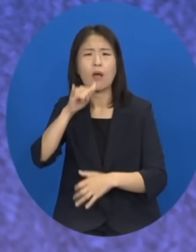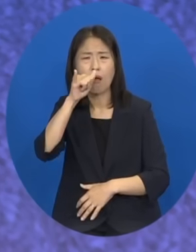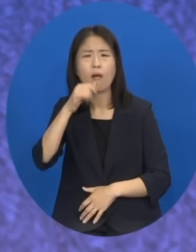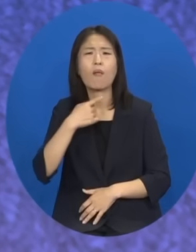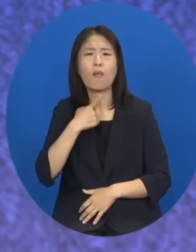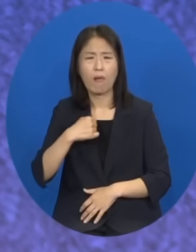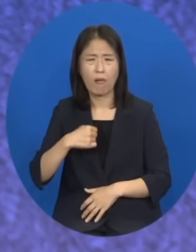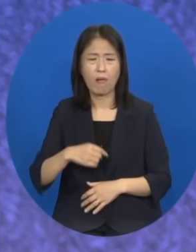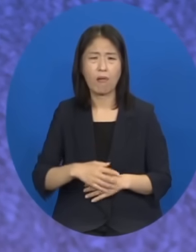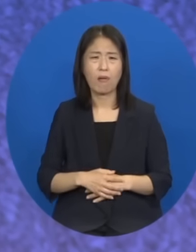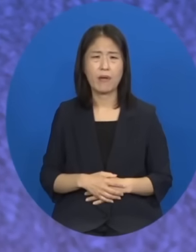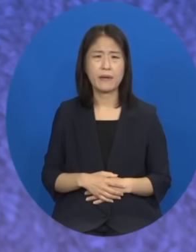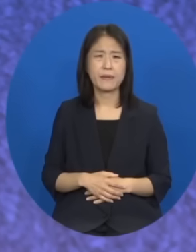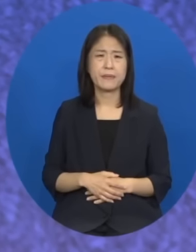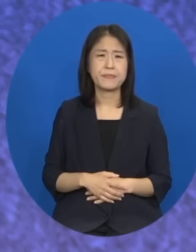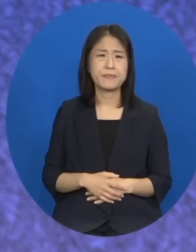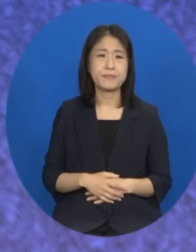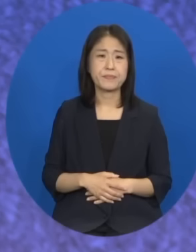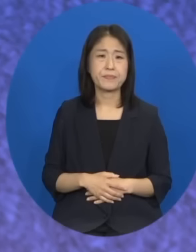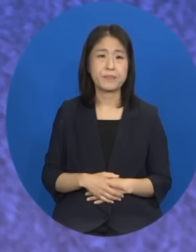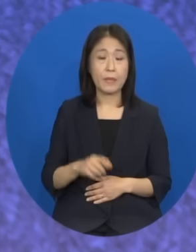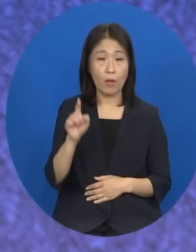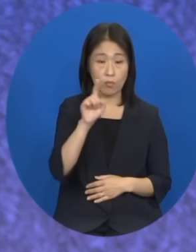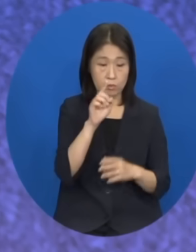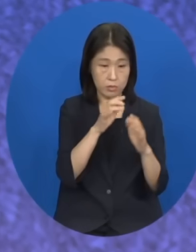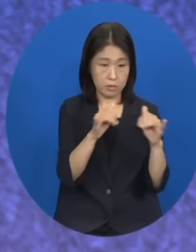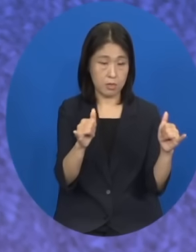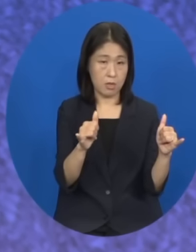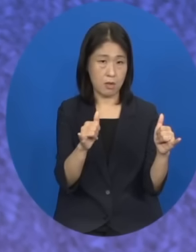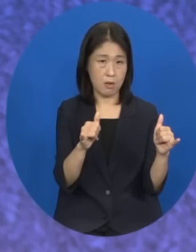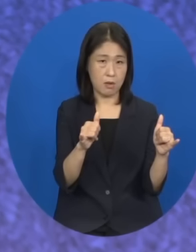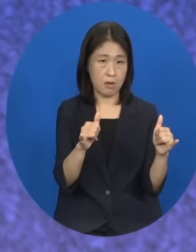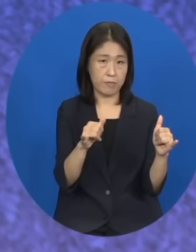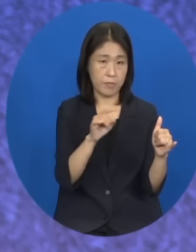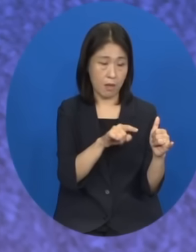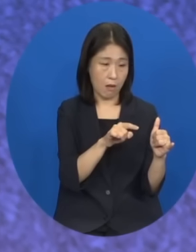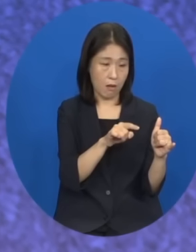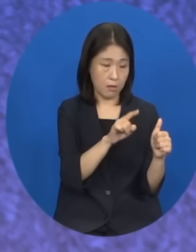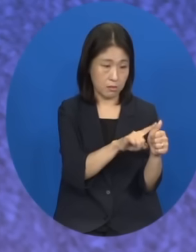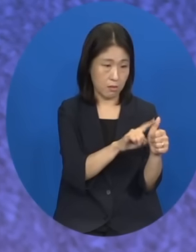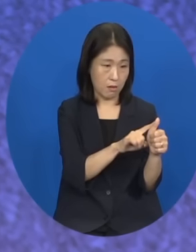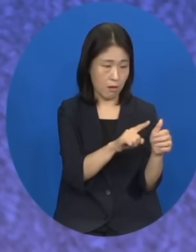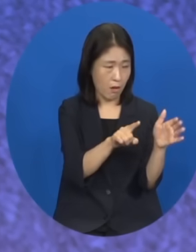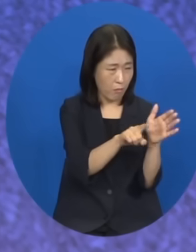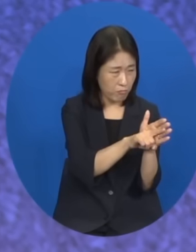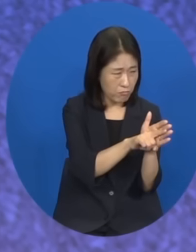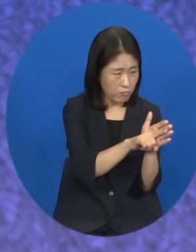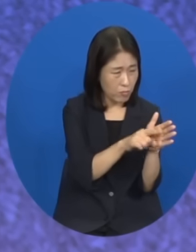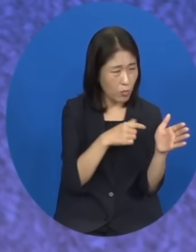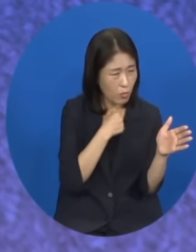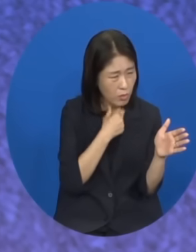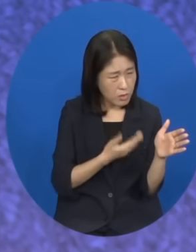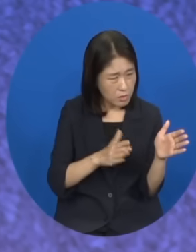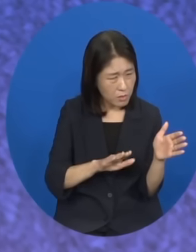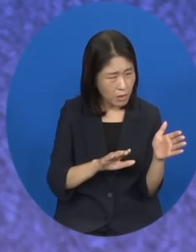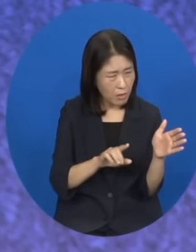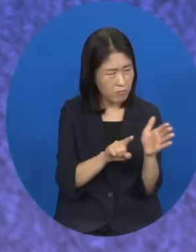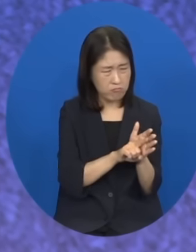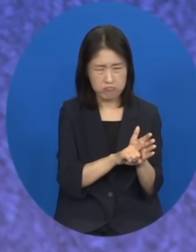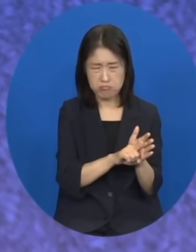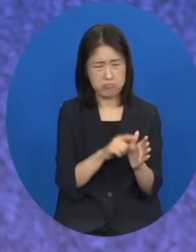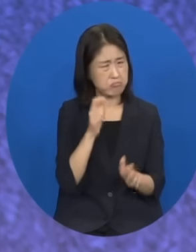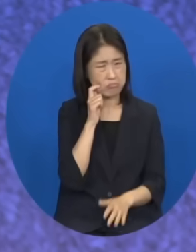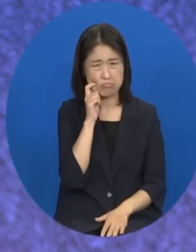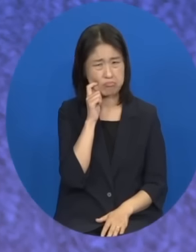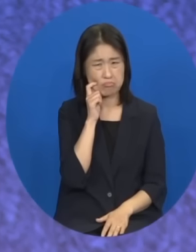경험해 보셨을 거예요. 어떤 사람을 내가 믿어야 될 텐데 도무지 믿어지지가 않아요. 그